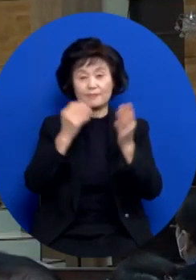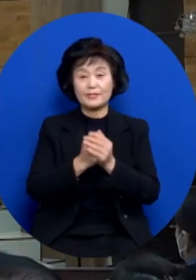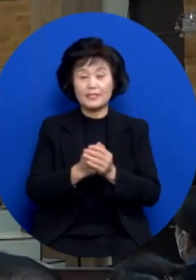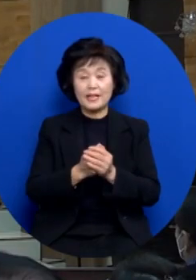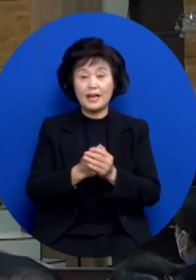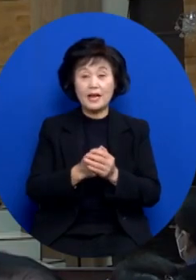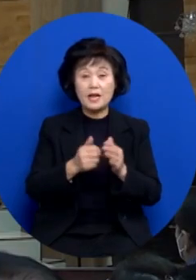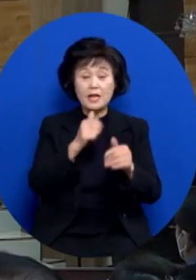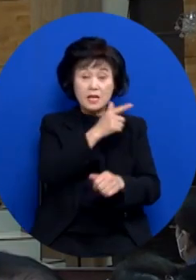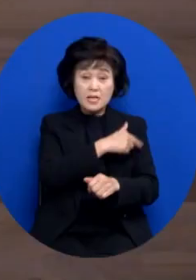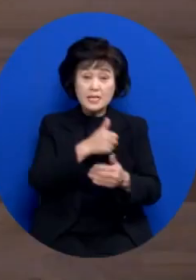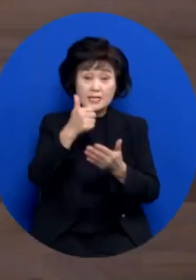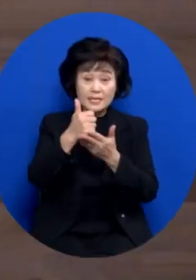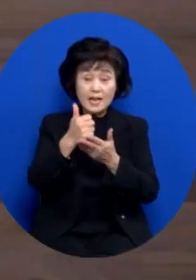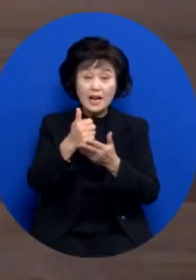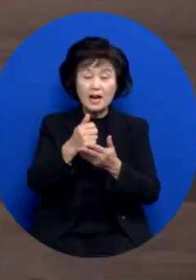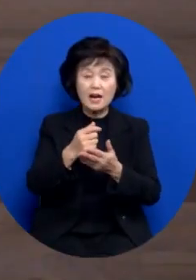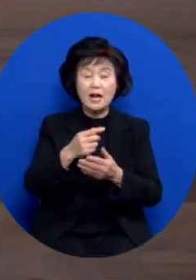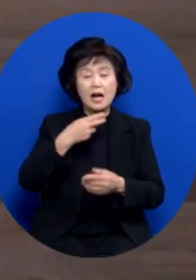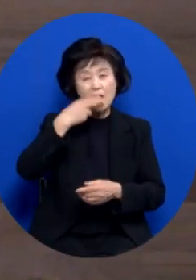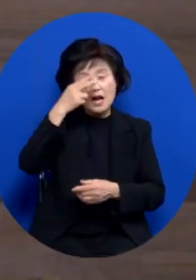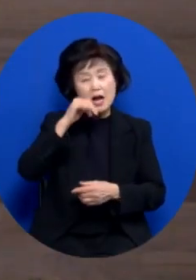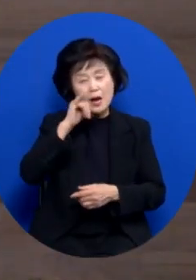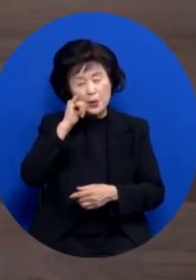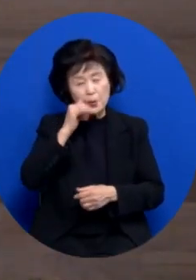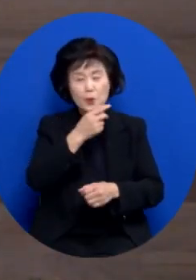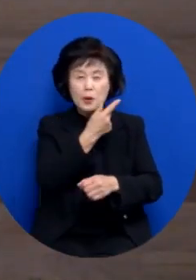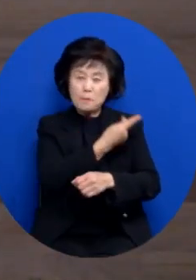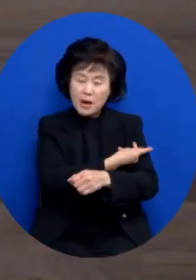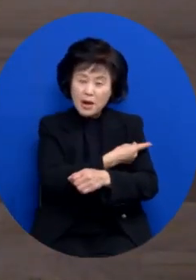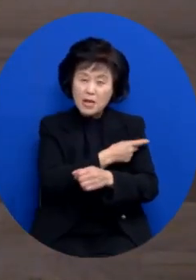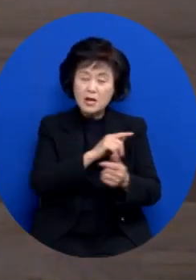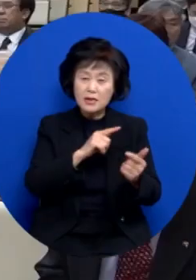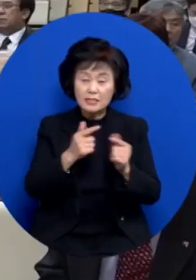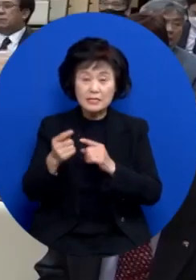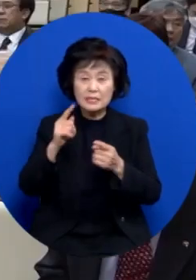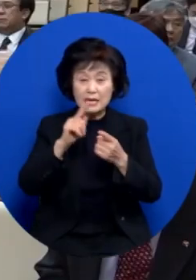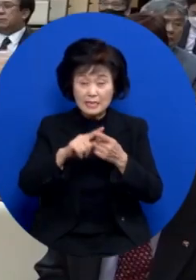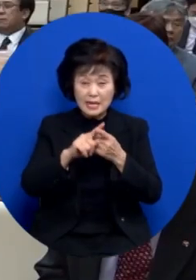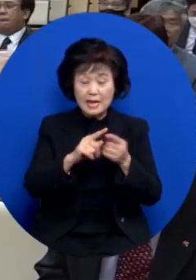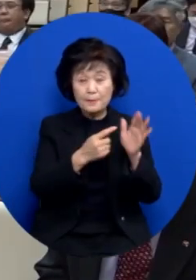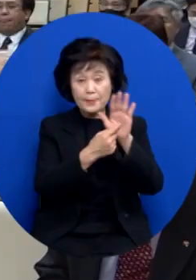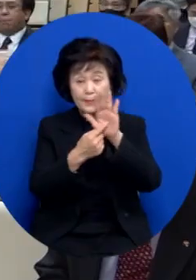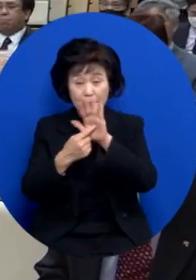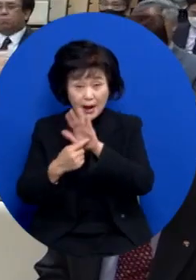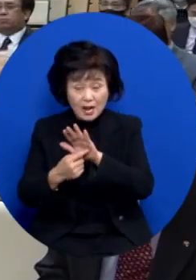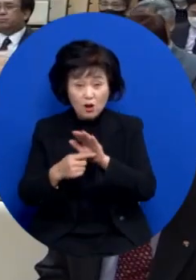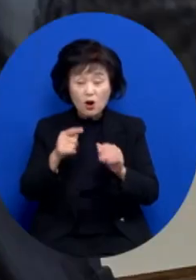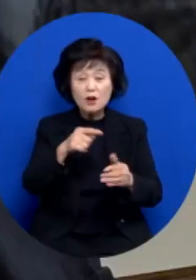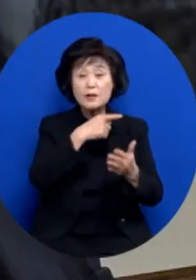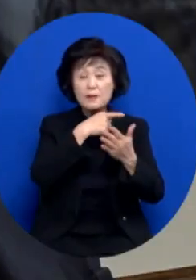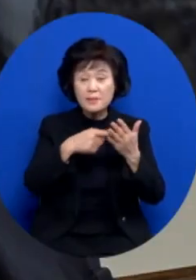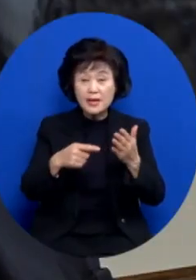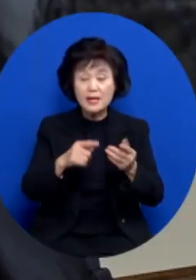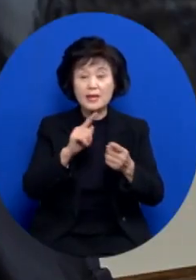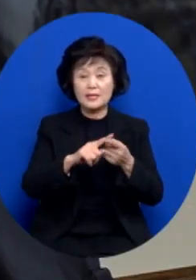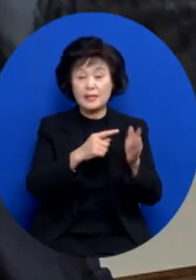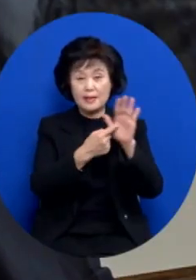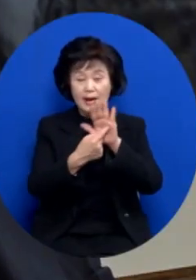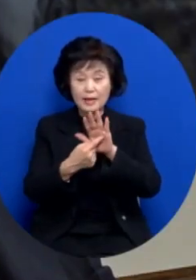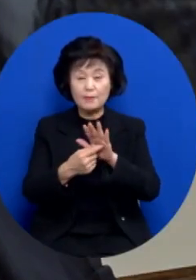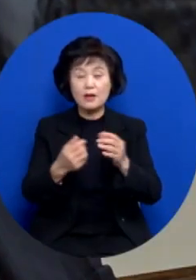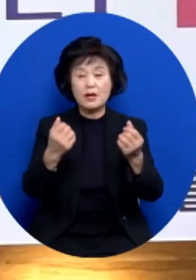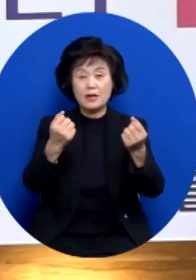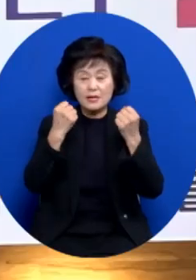손광호 이사장은 오늘날 알코올과 마약 중독의 폐해를 알리고 예방에 힘쓰겠다며 중독자들의 재활과 교육을 통해